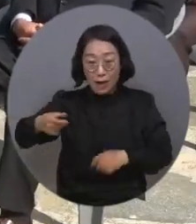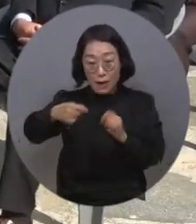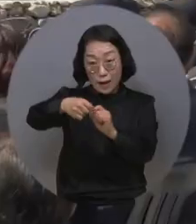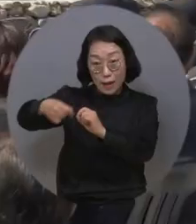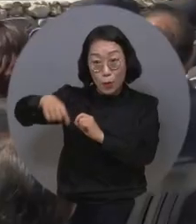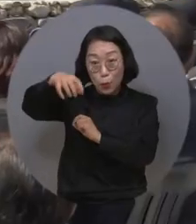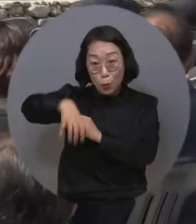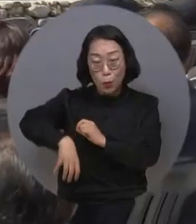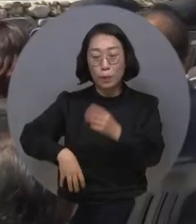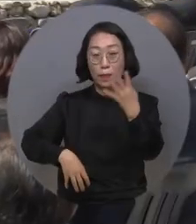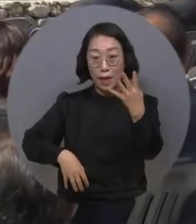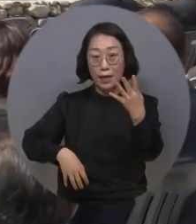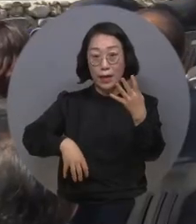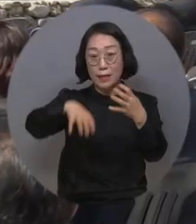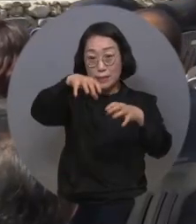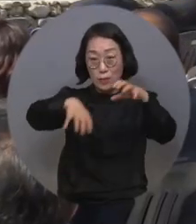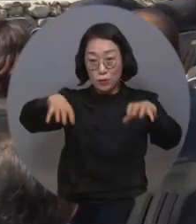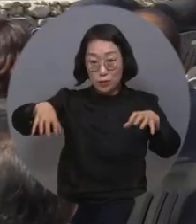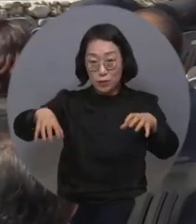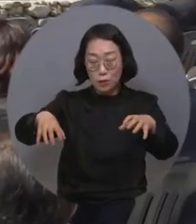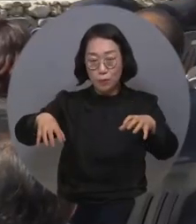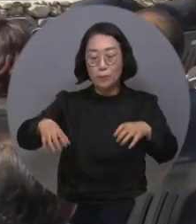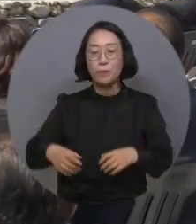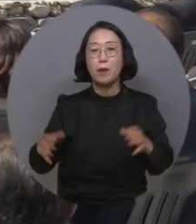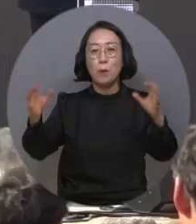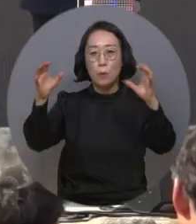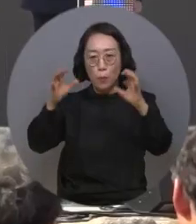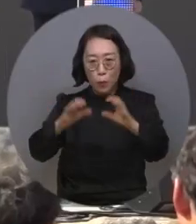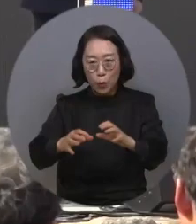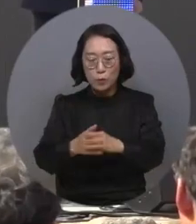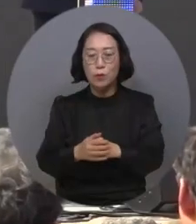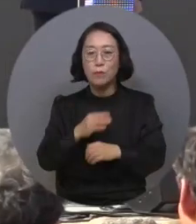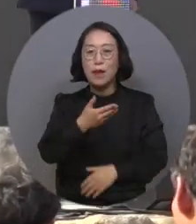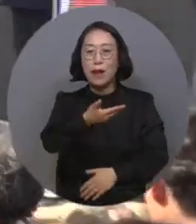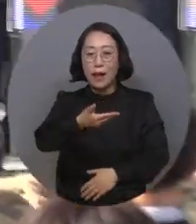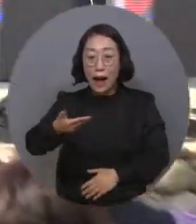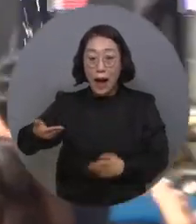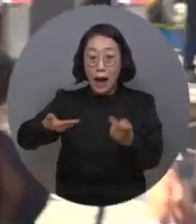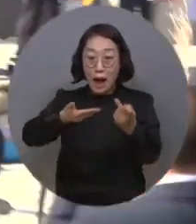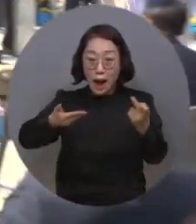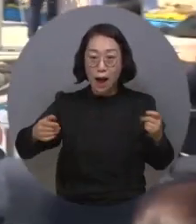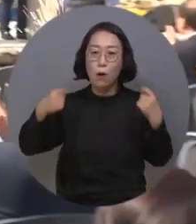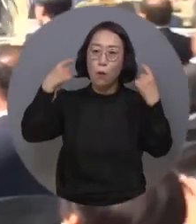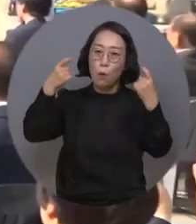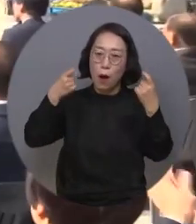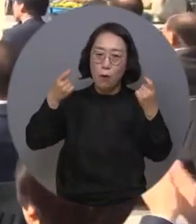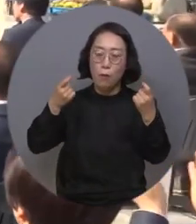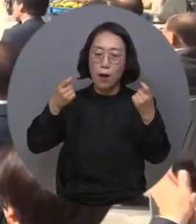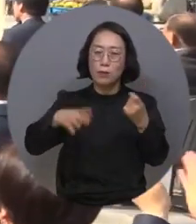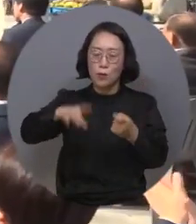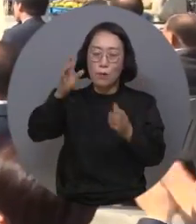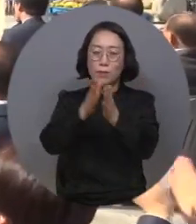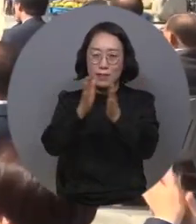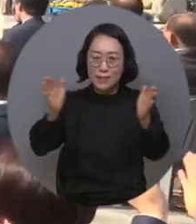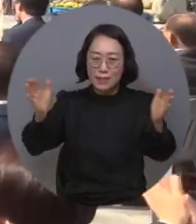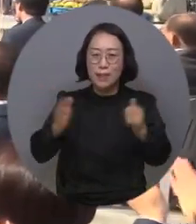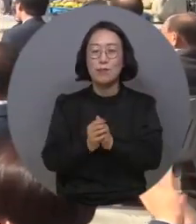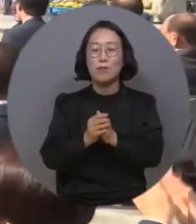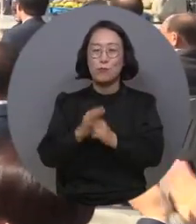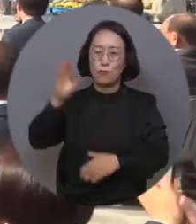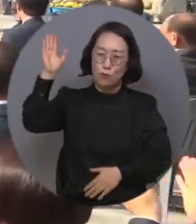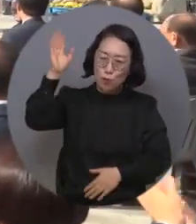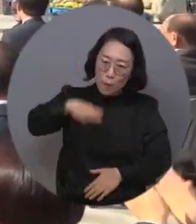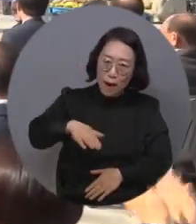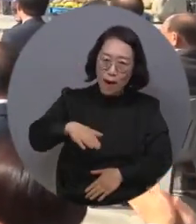4개 지자체장이 손잡고 섬진강 관광 시대를 열어가기 위한 섬진강 관광시대 원년 선포식을 함께